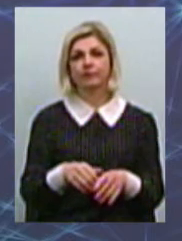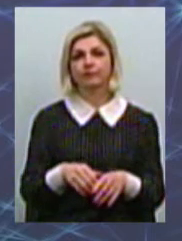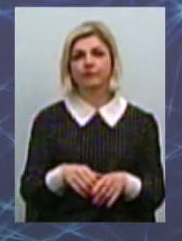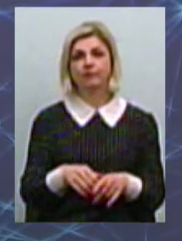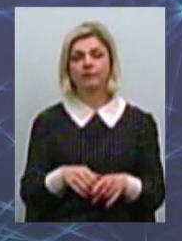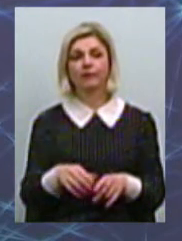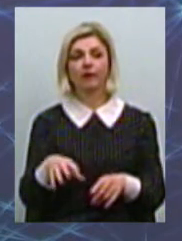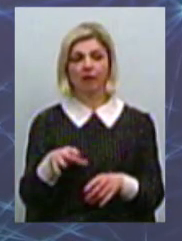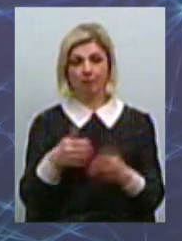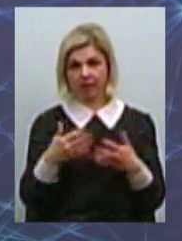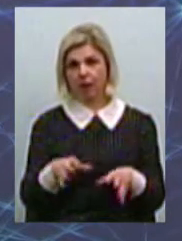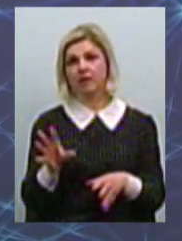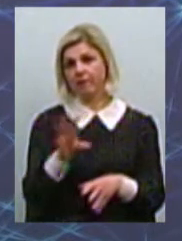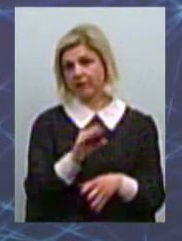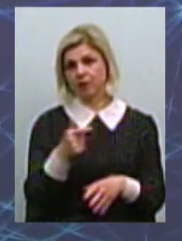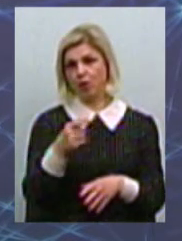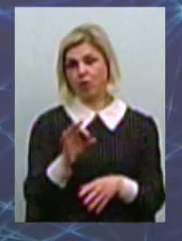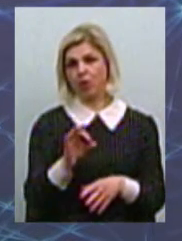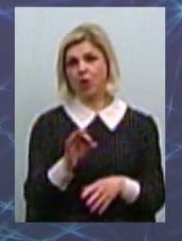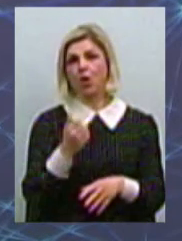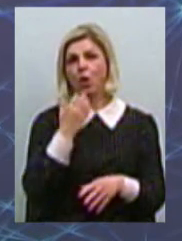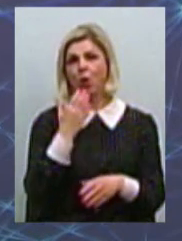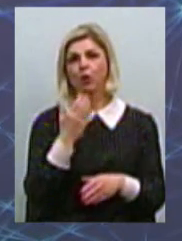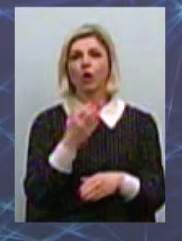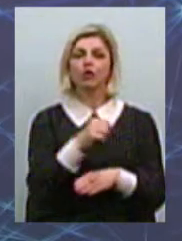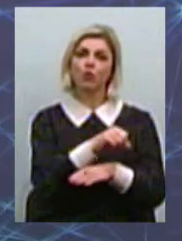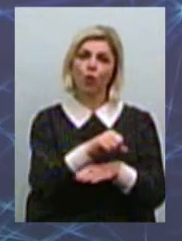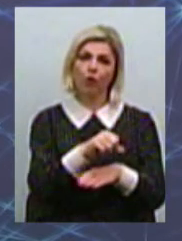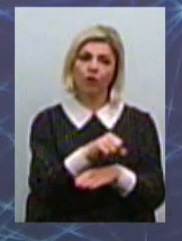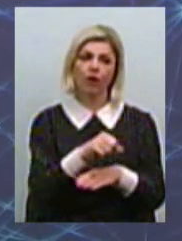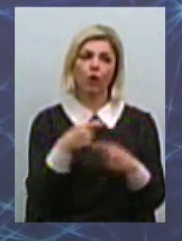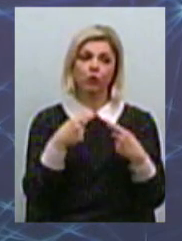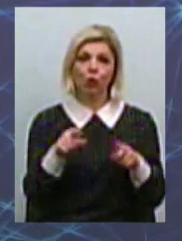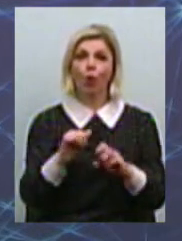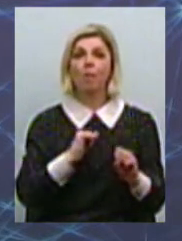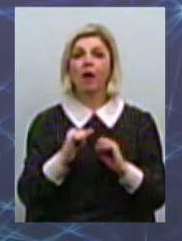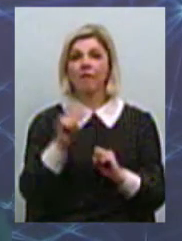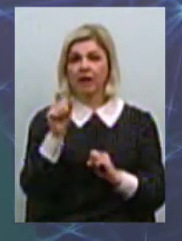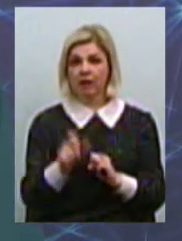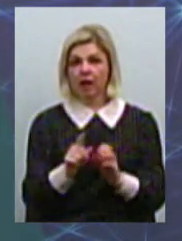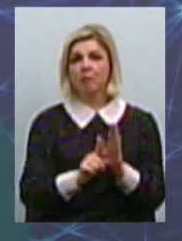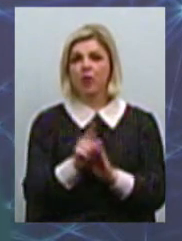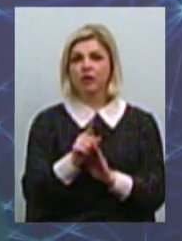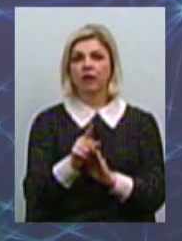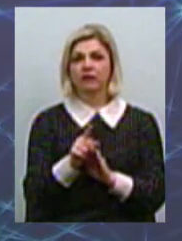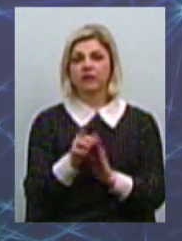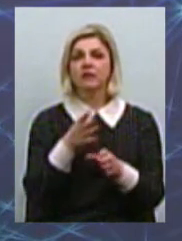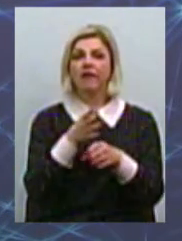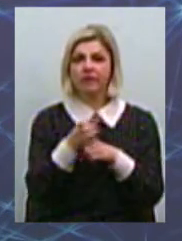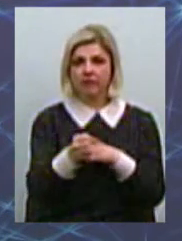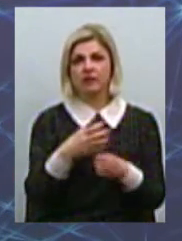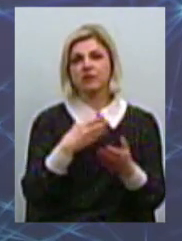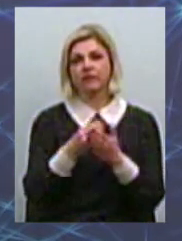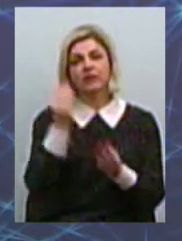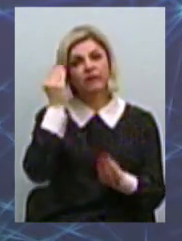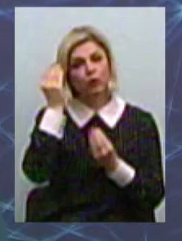практично всього. Коли зовнішній якийсь управлінець починає нав'язувати свій